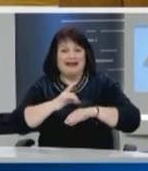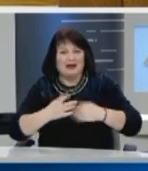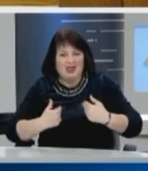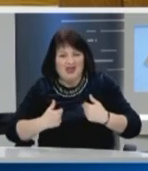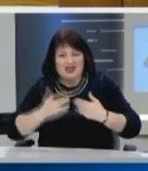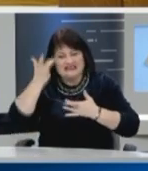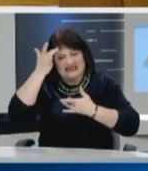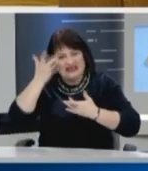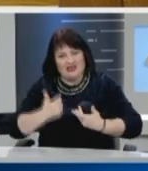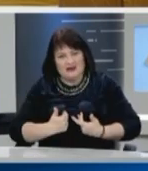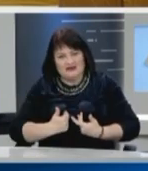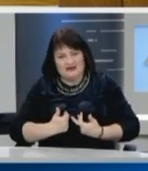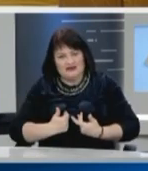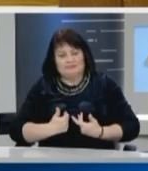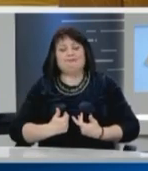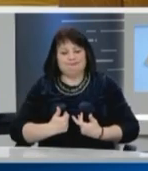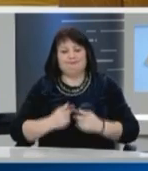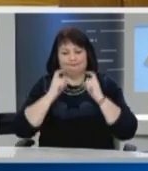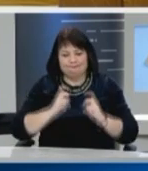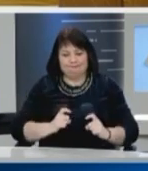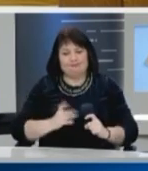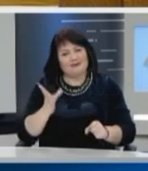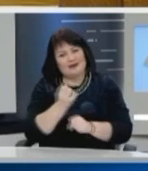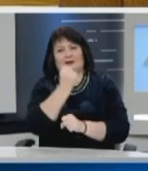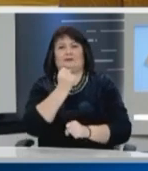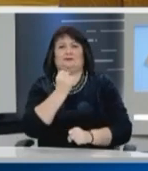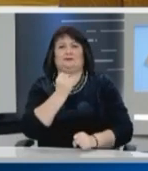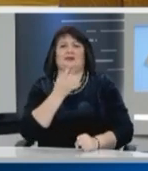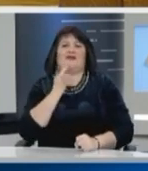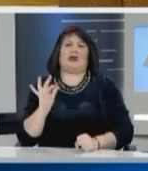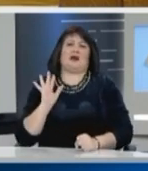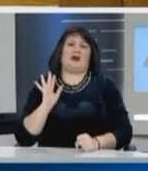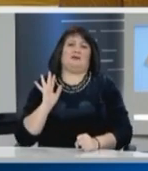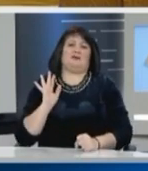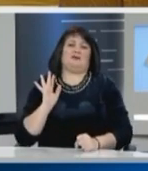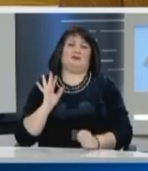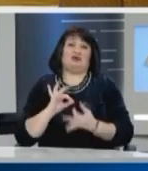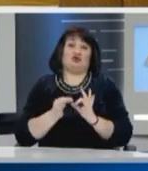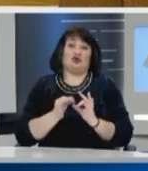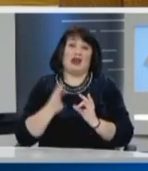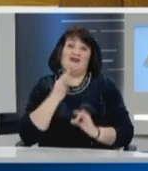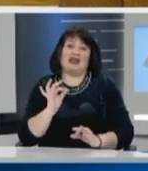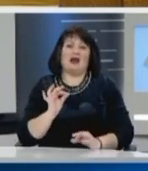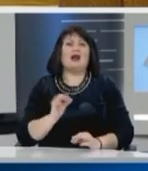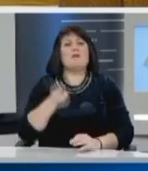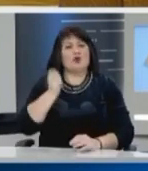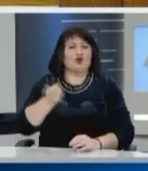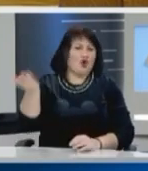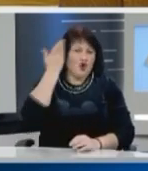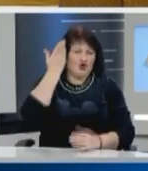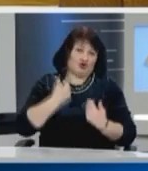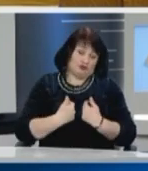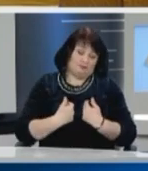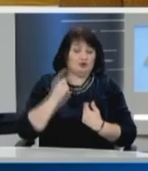μου επέβαλαν να αξιοποιήσω αυτή την ιστορική ευκαιρία, γνωρίζοντας ότι αυτό θα έχει πολιτικό κόστος.